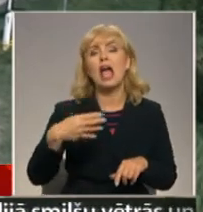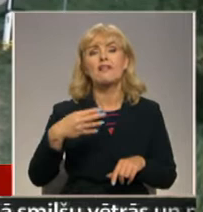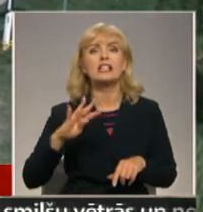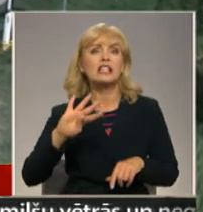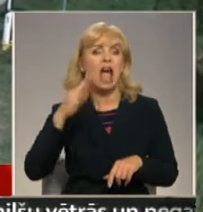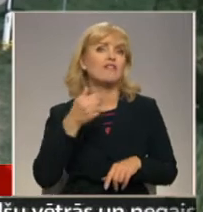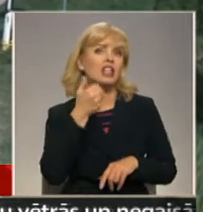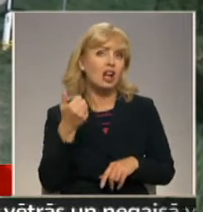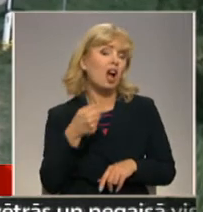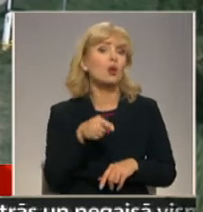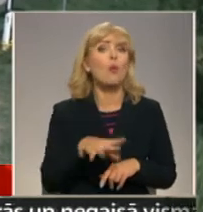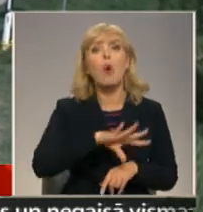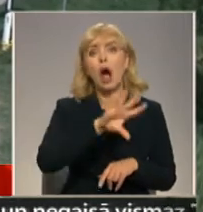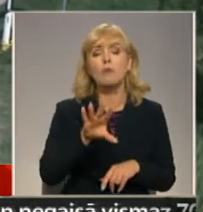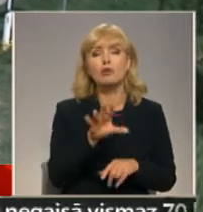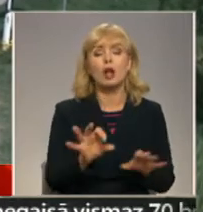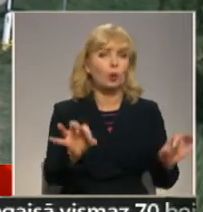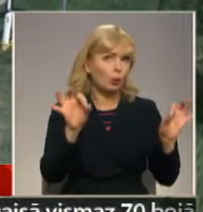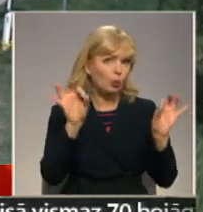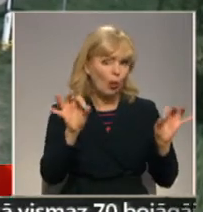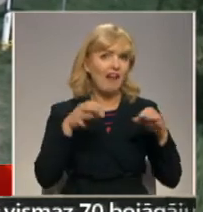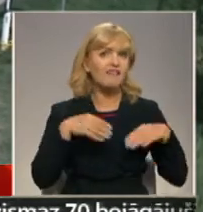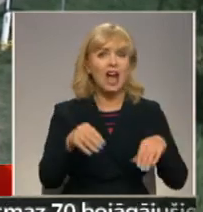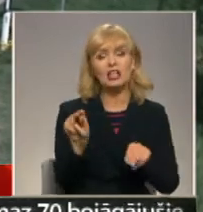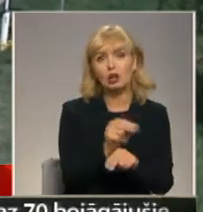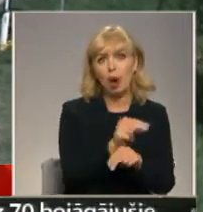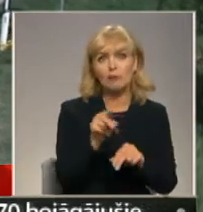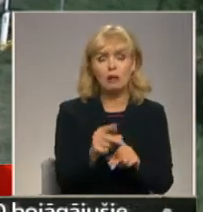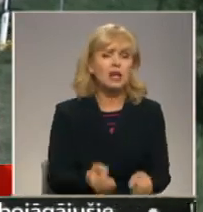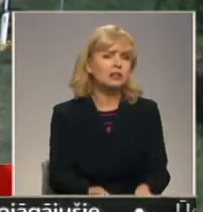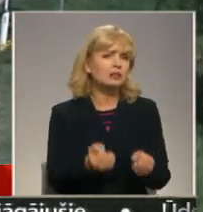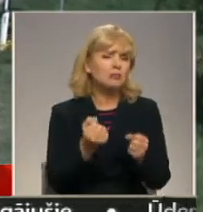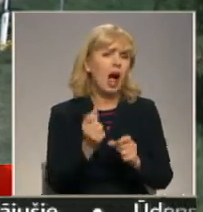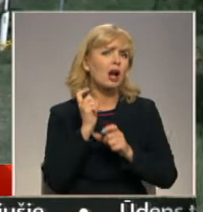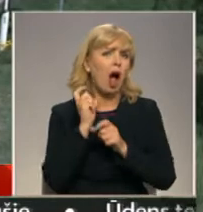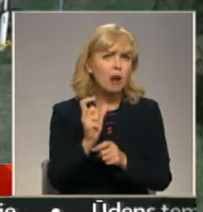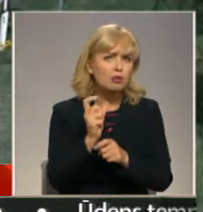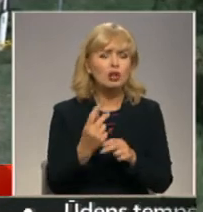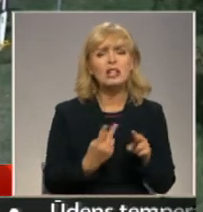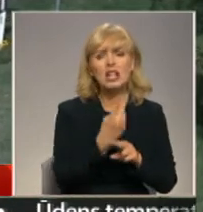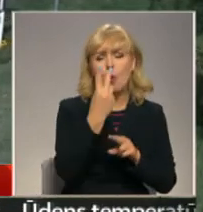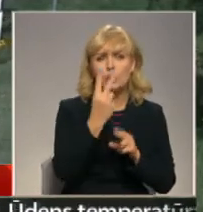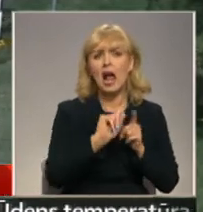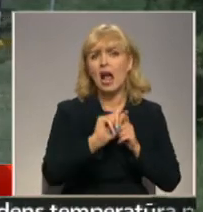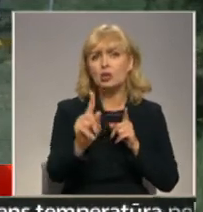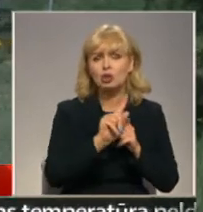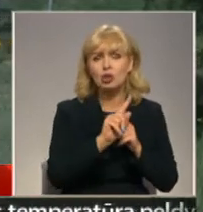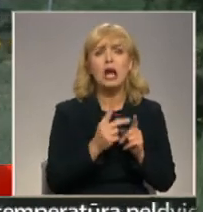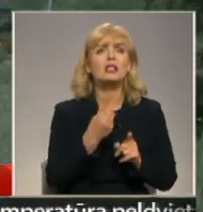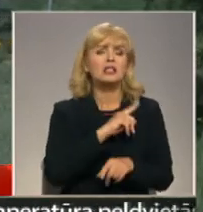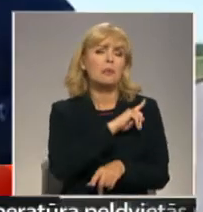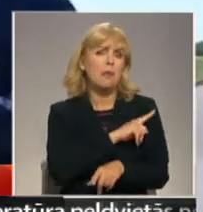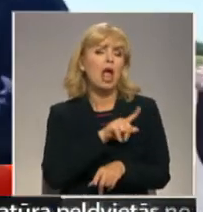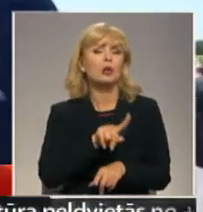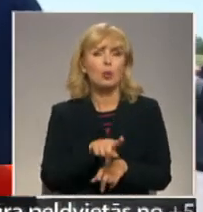1999. Gadā, ja kopš to laika remontdarbi te nav veikti. Smagos automašinu plūsma ir teju divas raizes lielāka par spēju tos